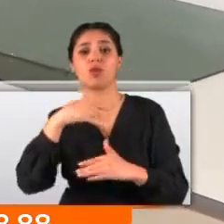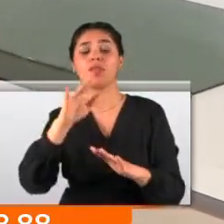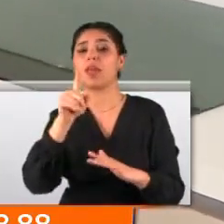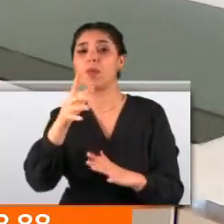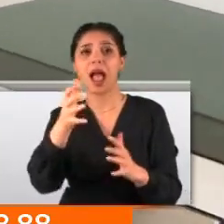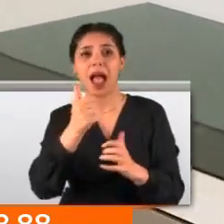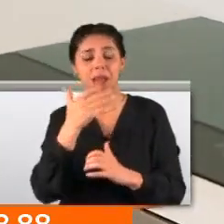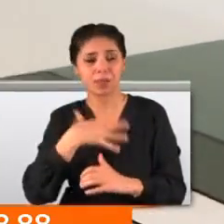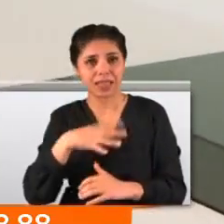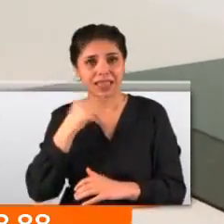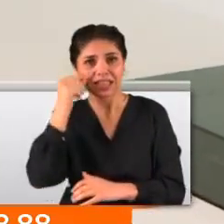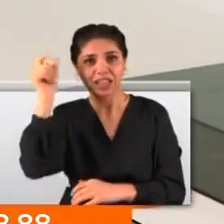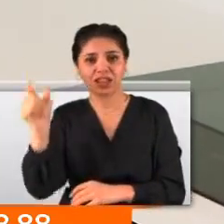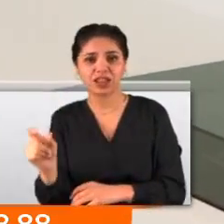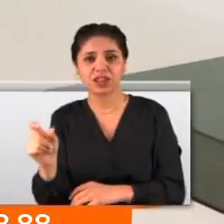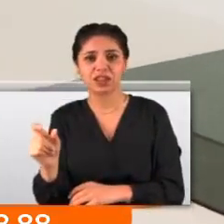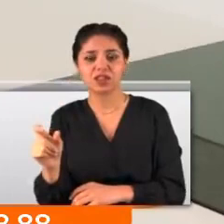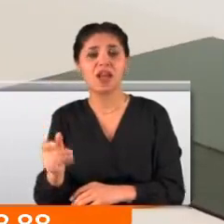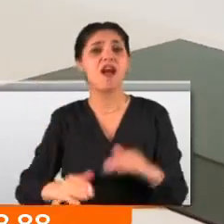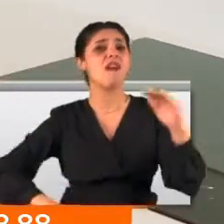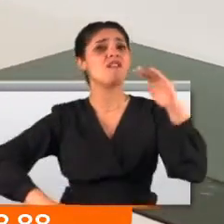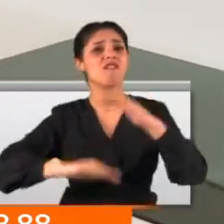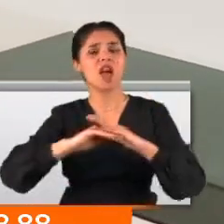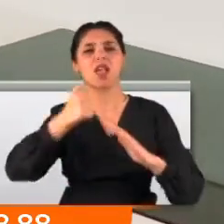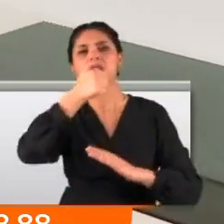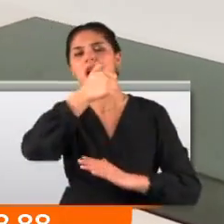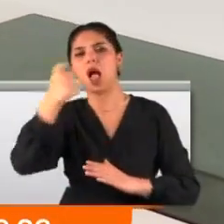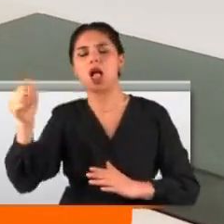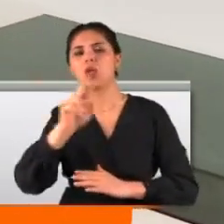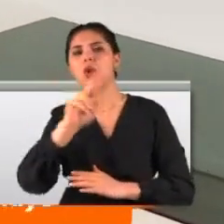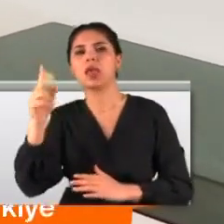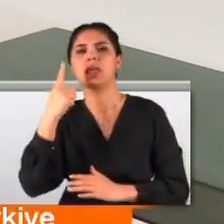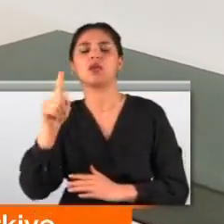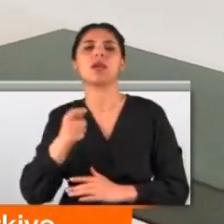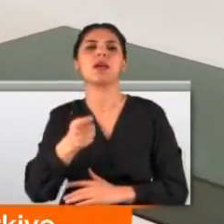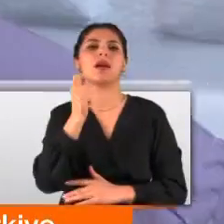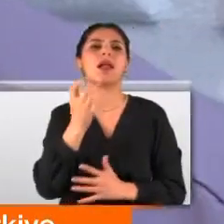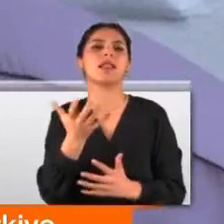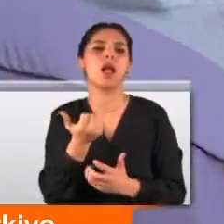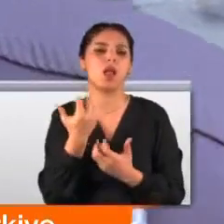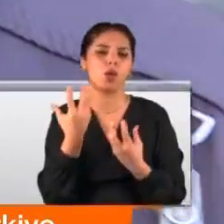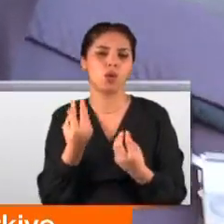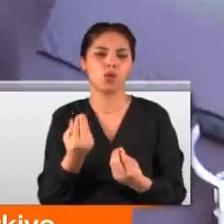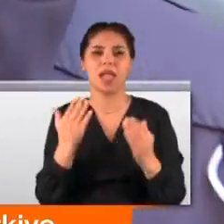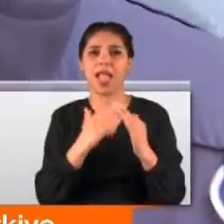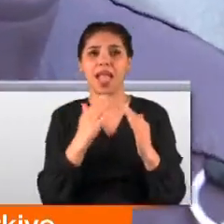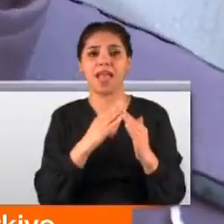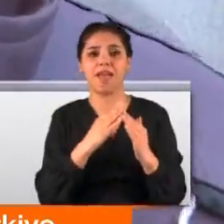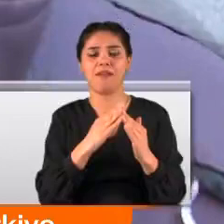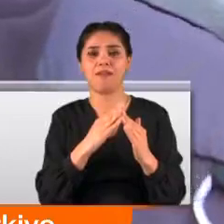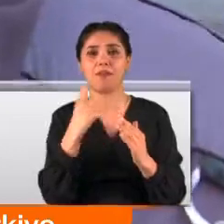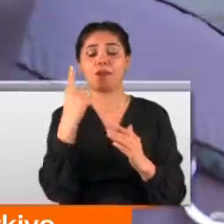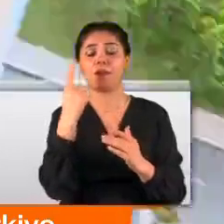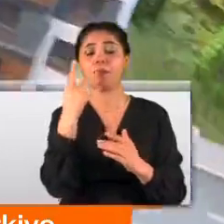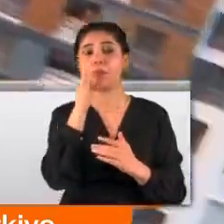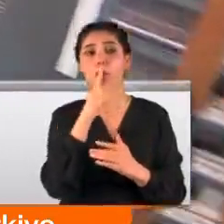satın almak isteyen kişi yaklaşık en fazla 600-700 lira kredi kullanabiliyor. Evin değeri 400 bin